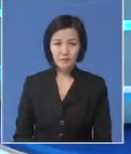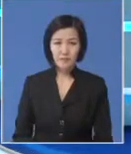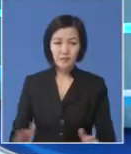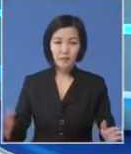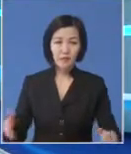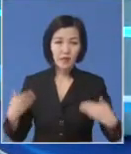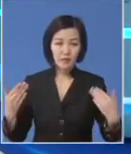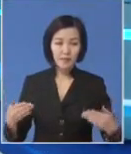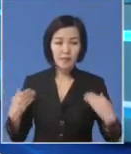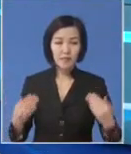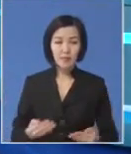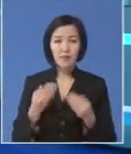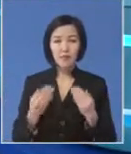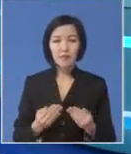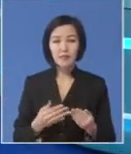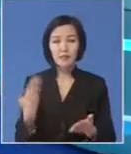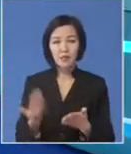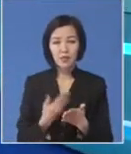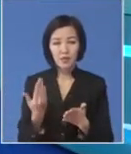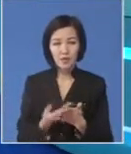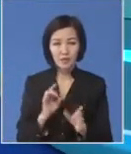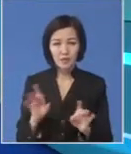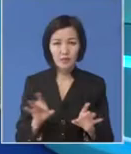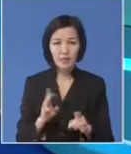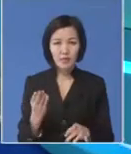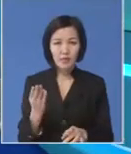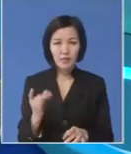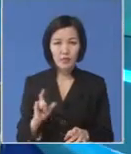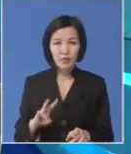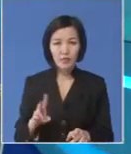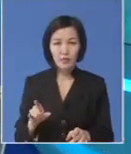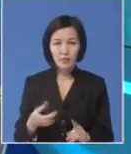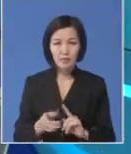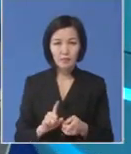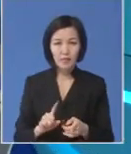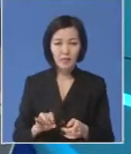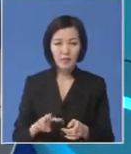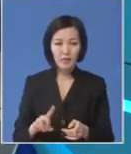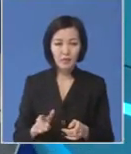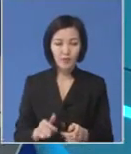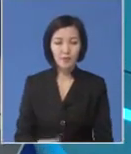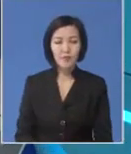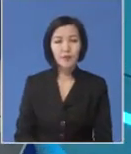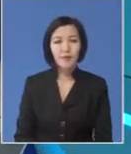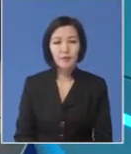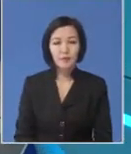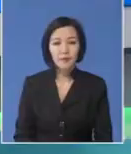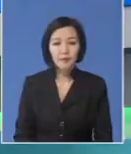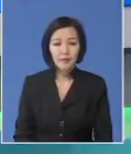Ассаламу алейкум, ардақты ағайын, жетсу арнасында жаңалықтар топтамасы. Студияда Шыңғыс Қалиден, Сурдо аудармада Айгүл Жұмашқызы.